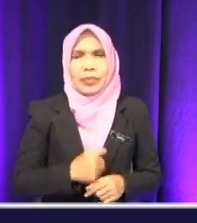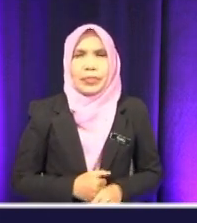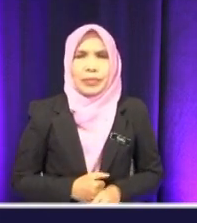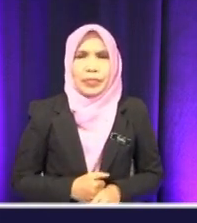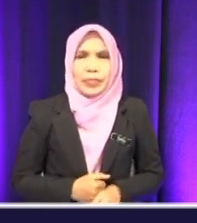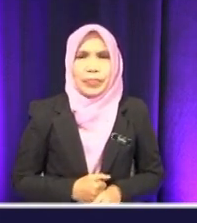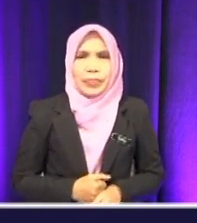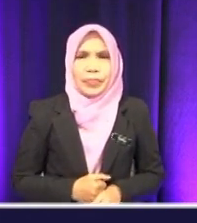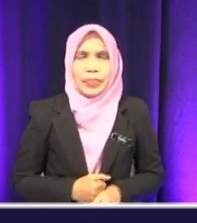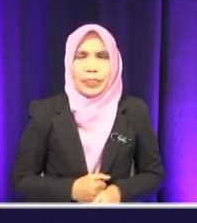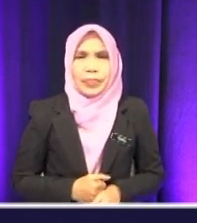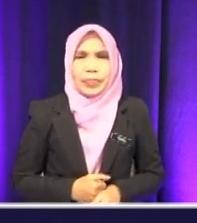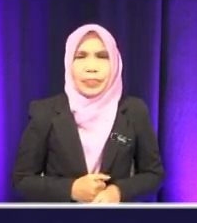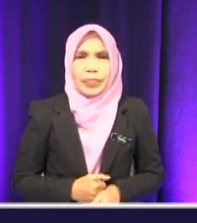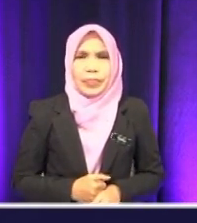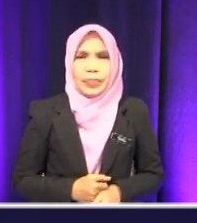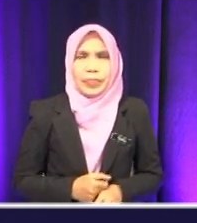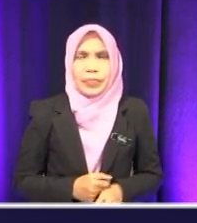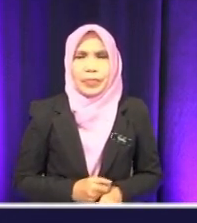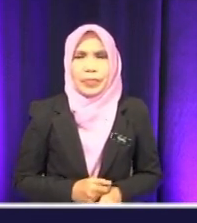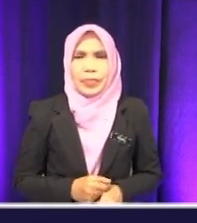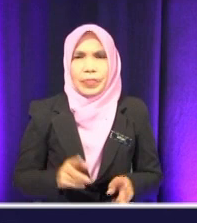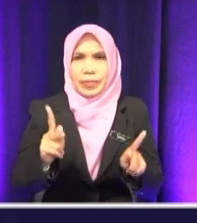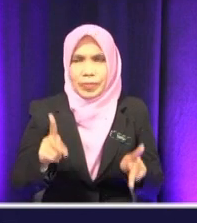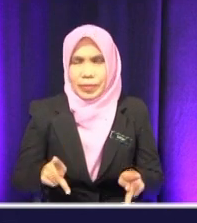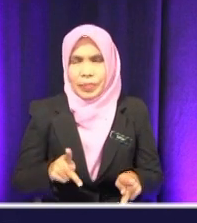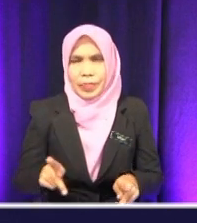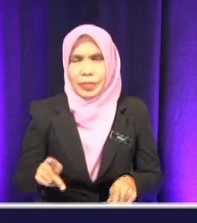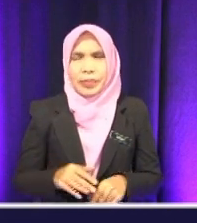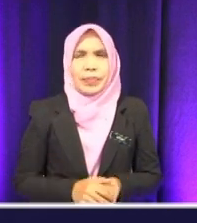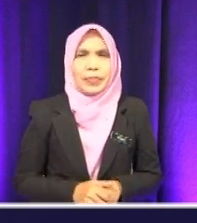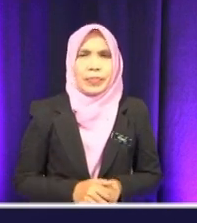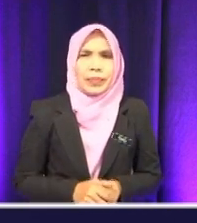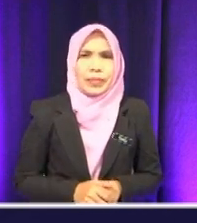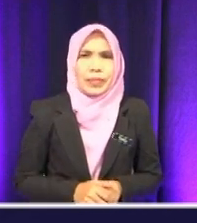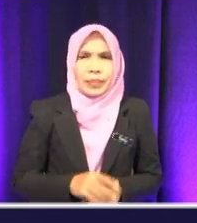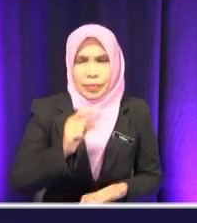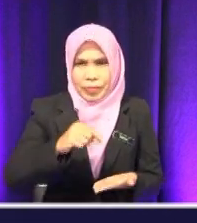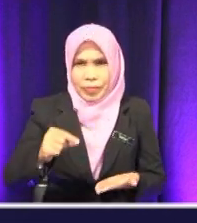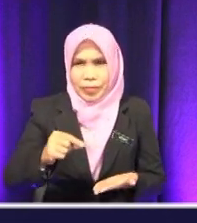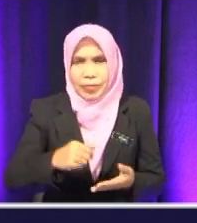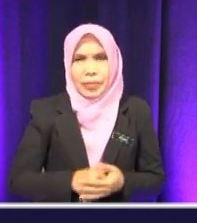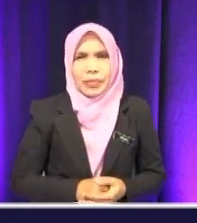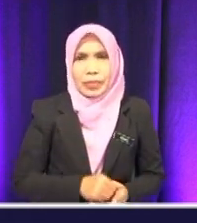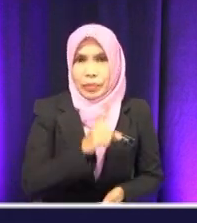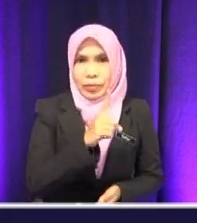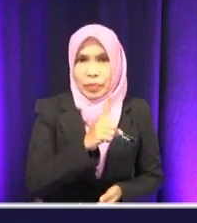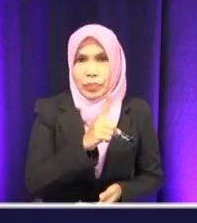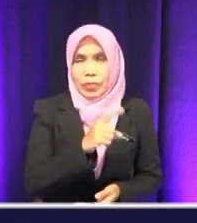kemudian pastikan tulis juga ke kadinalan want to many many one